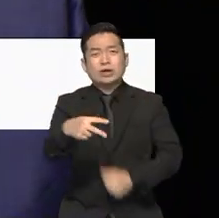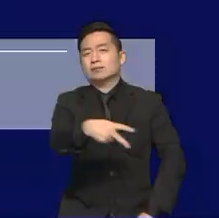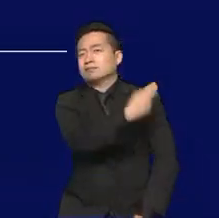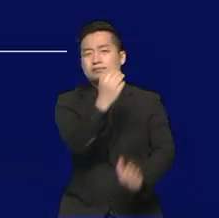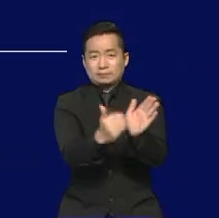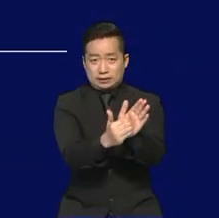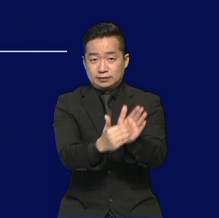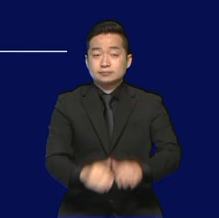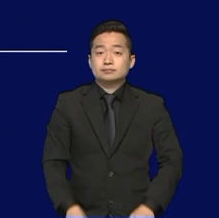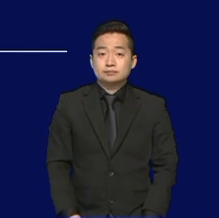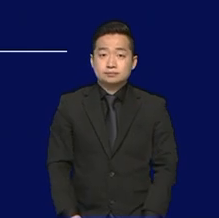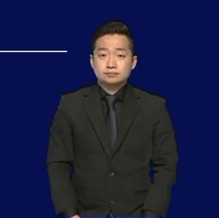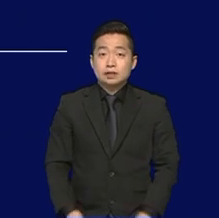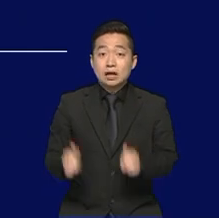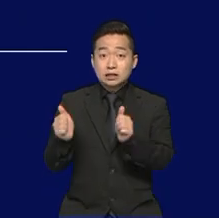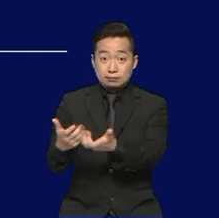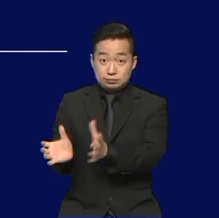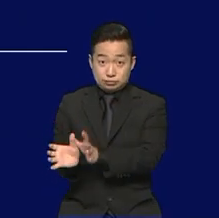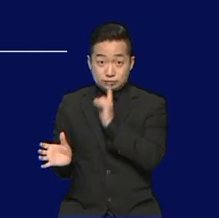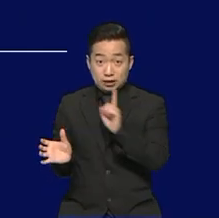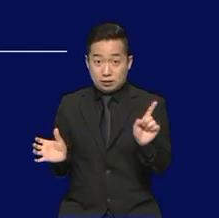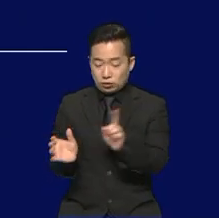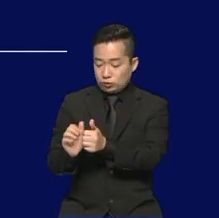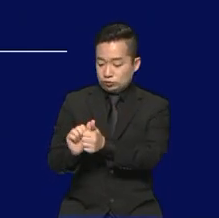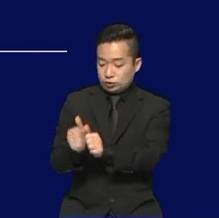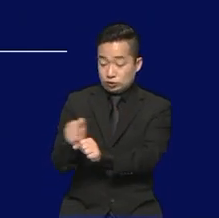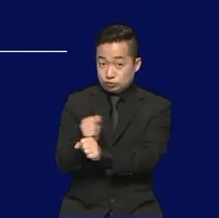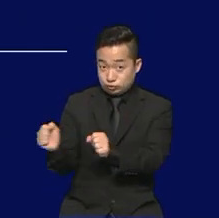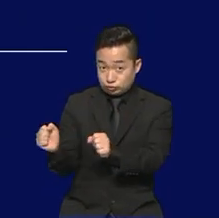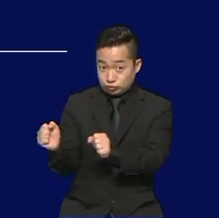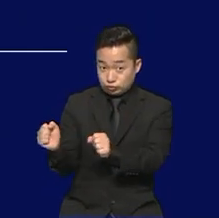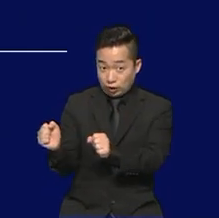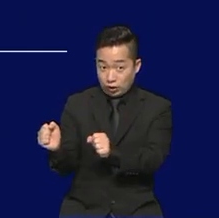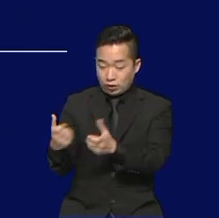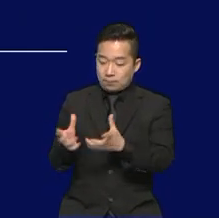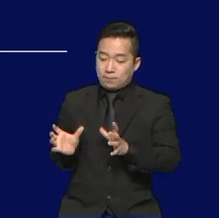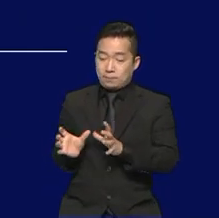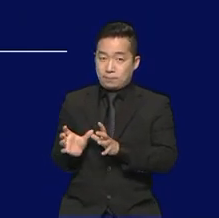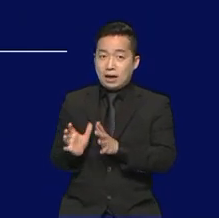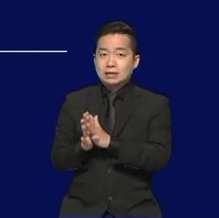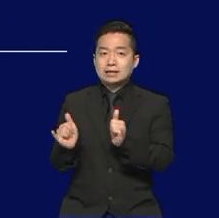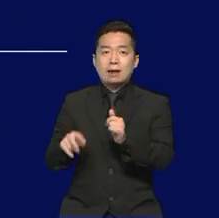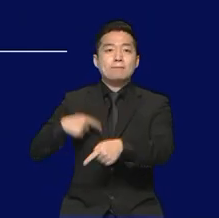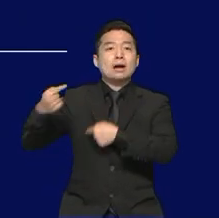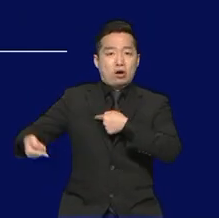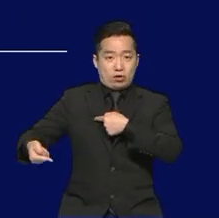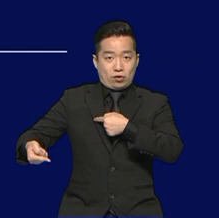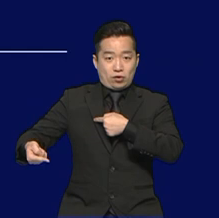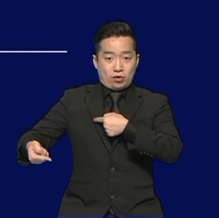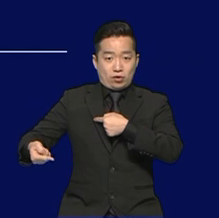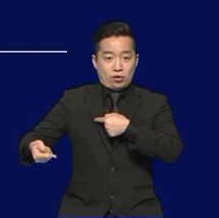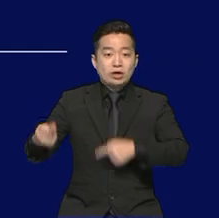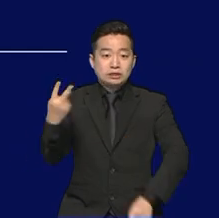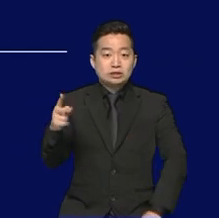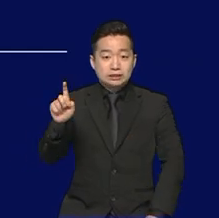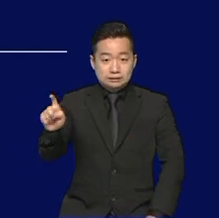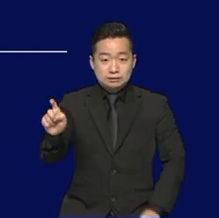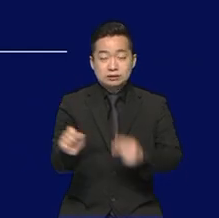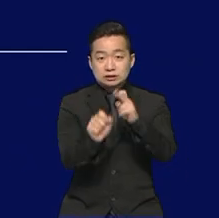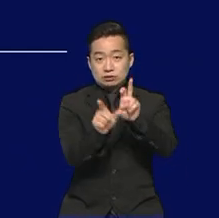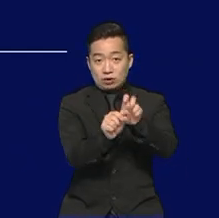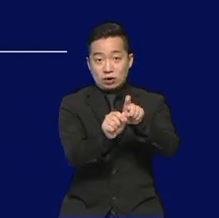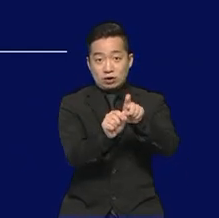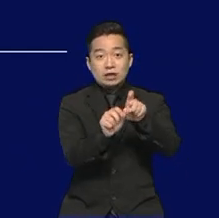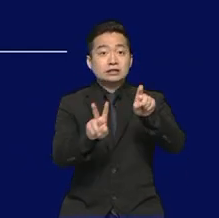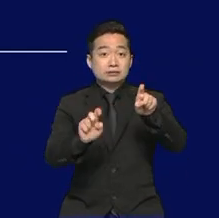끝났고. 하지만 재판부는 시세 조종을 주도한 이른바 주포가 변경돼 2010년 10월 21일 이전과 이후는